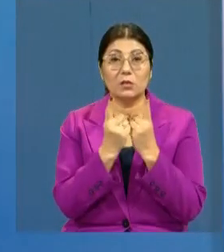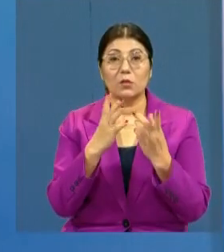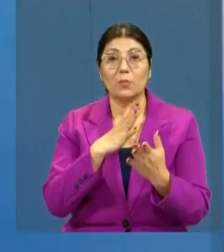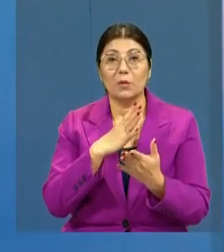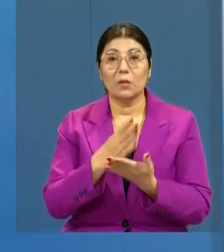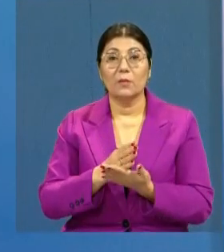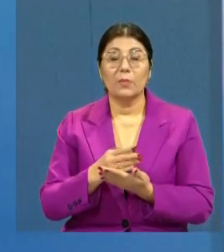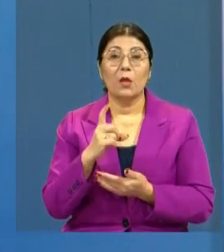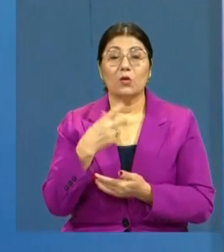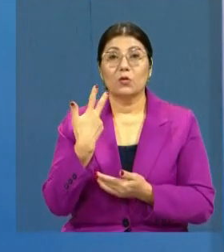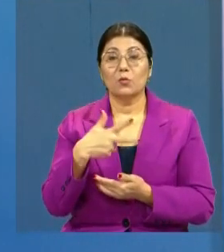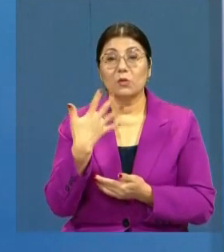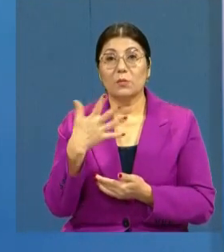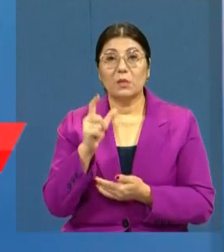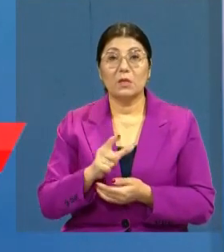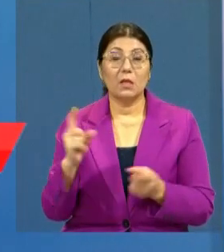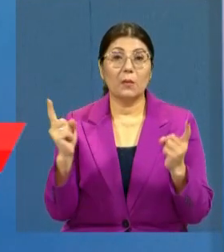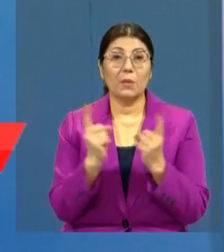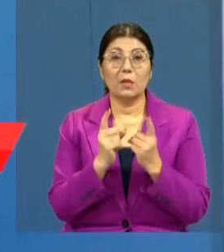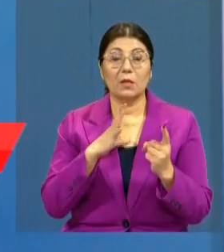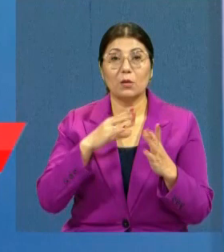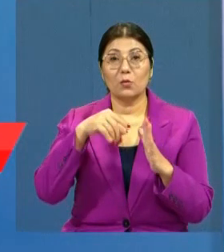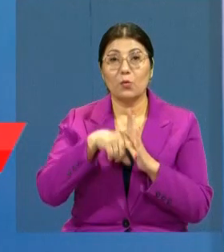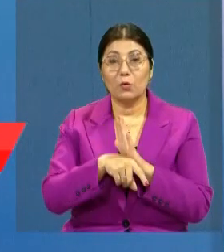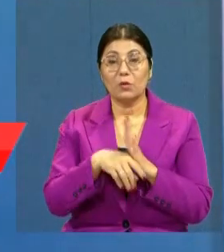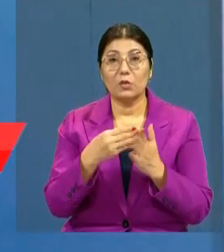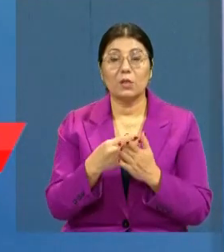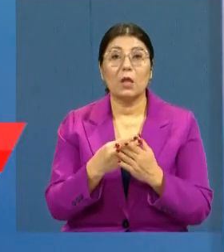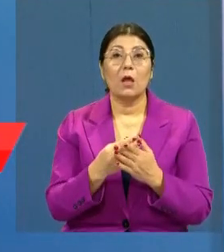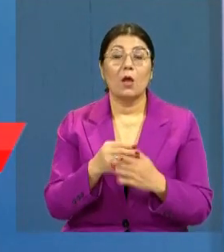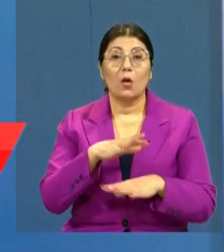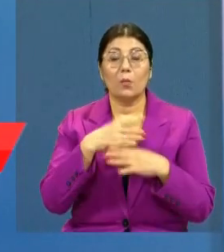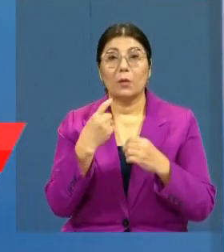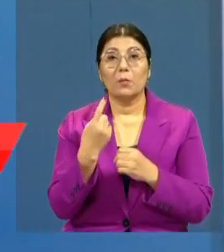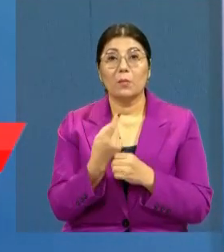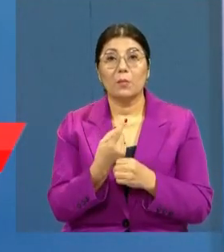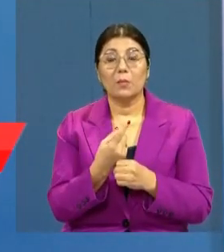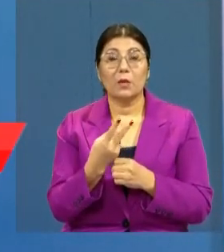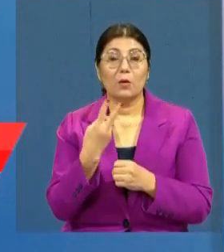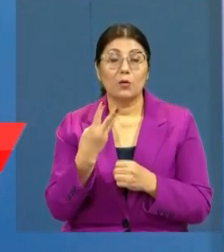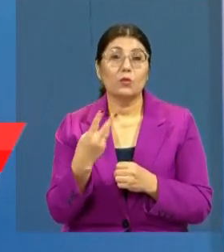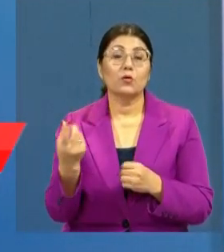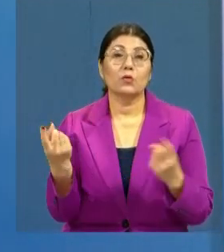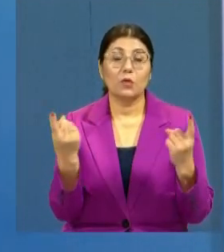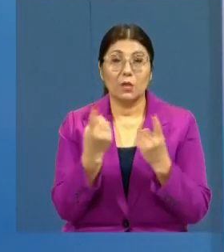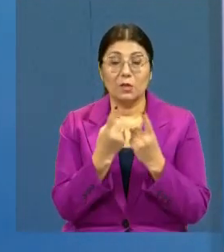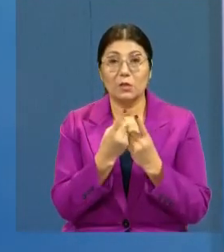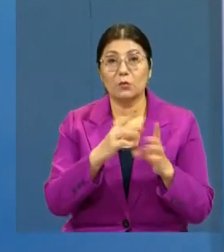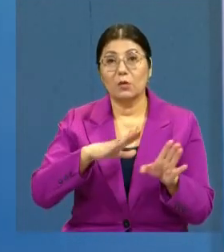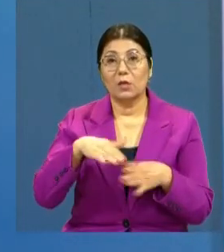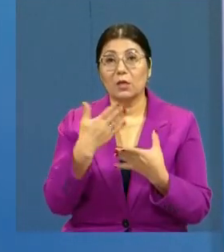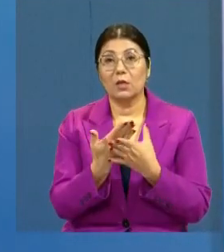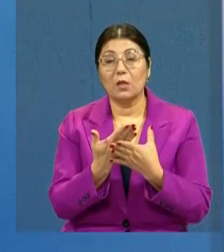жаңа айтқанымдай 135 адаммен кездестік. Соның ішінде жаңағы түсіндіру, бір рет 2-3 кездесу арқылы, 4-5 кездесу